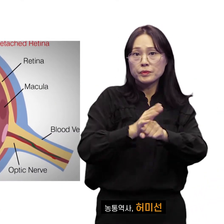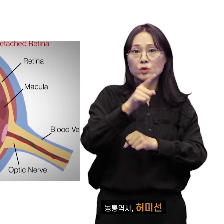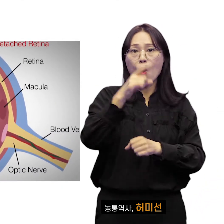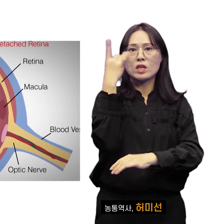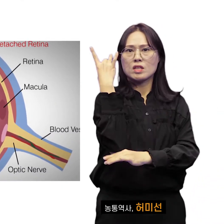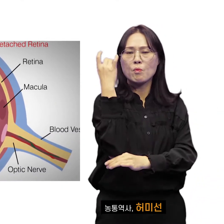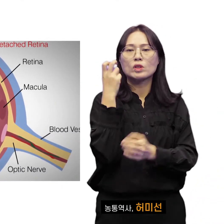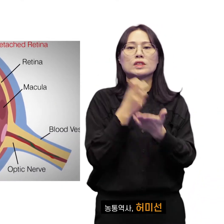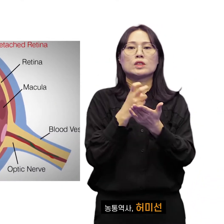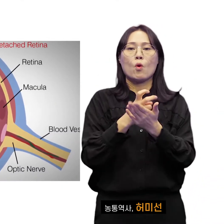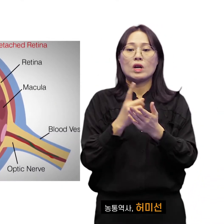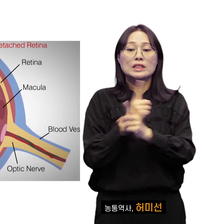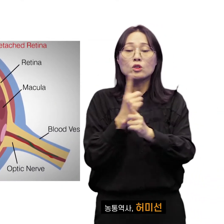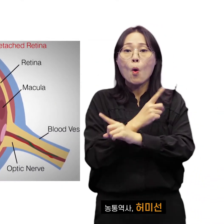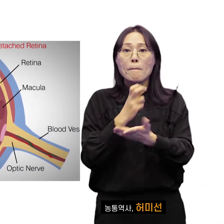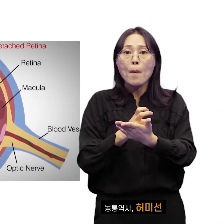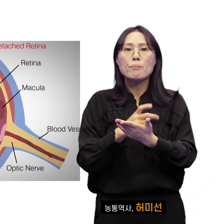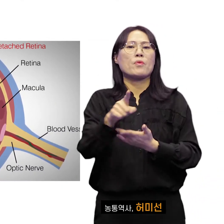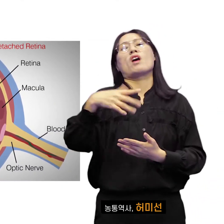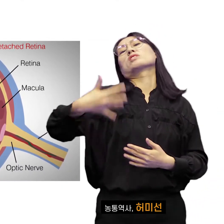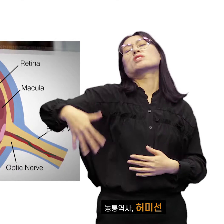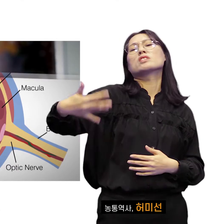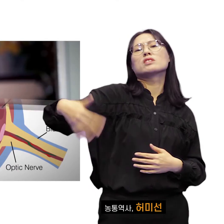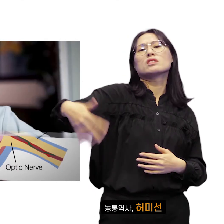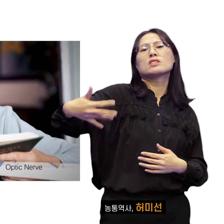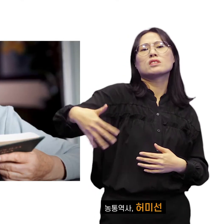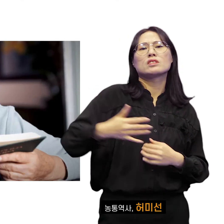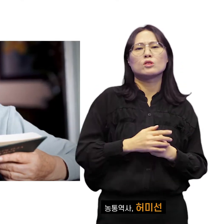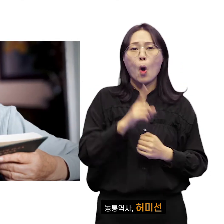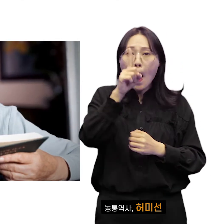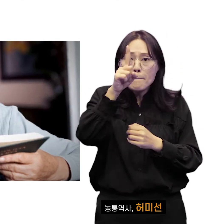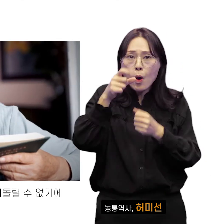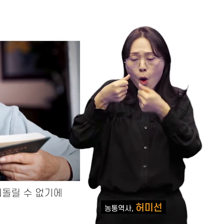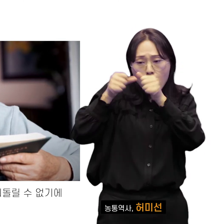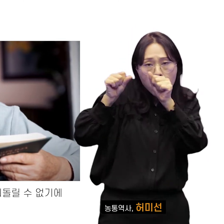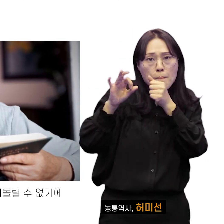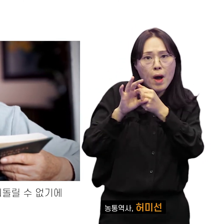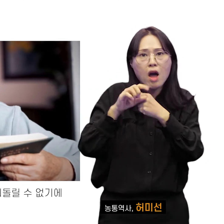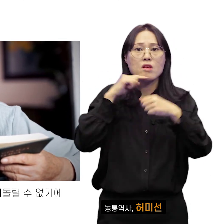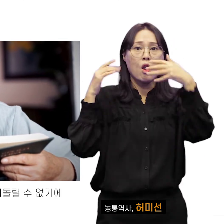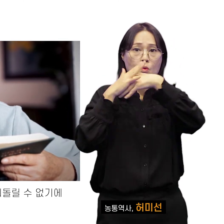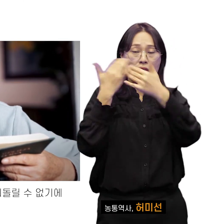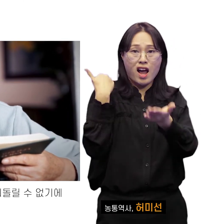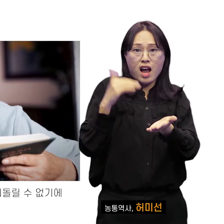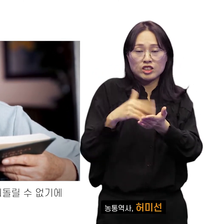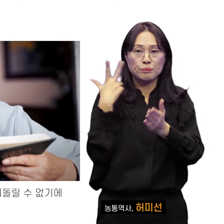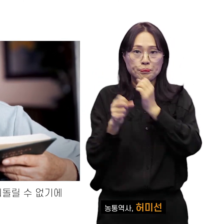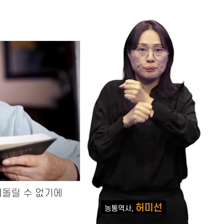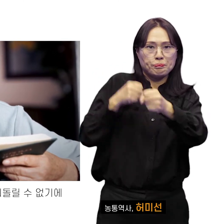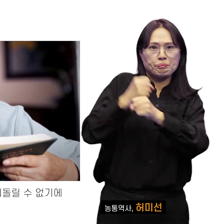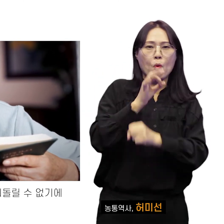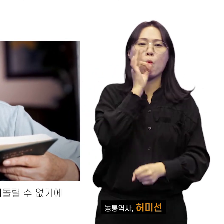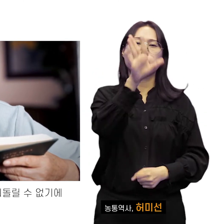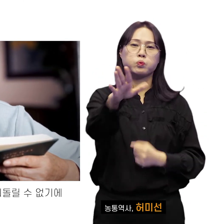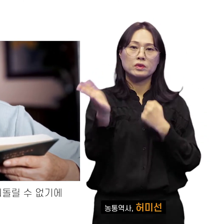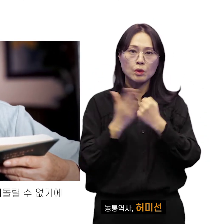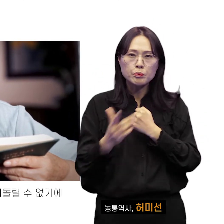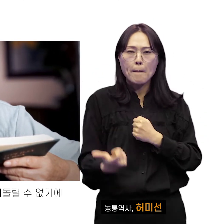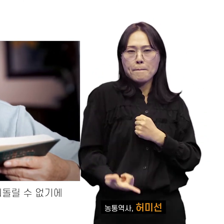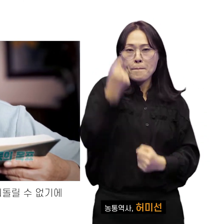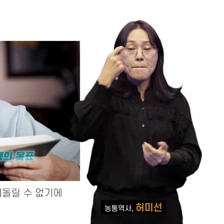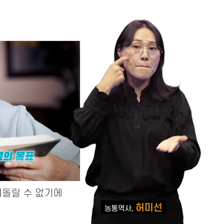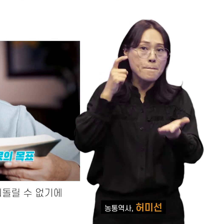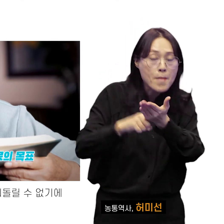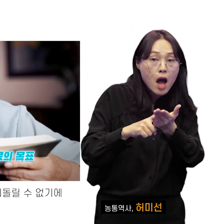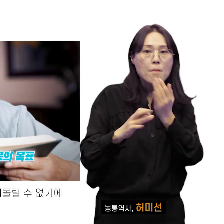혈관 폐쇄에는 근본적인 치료법이 없는 실정인데요. 한 번 손상된 혈관은 다시 정상으로 되돌릴 수